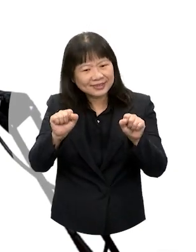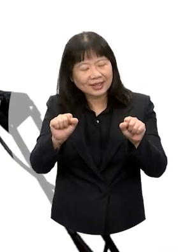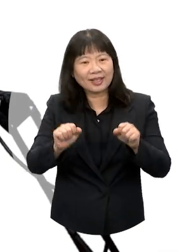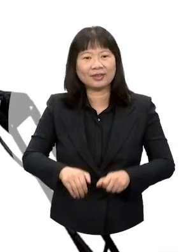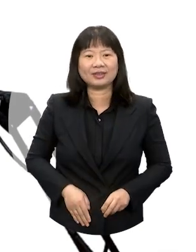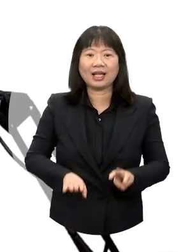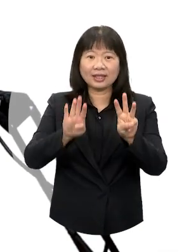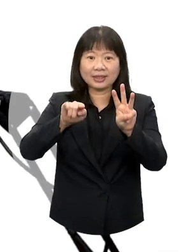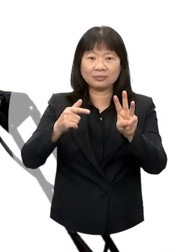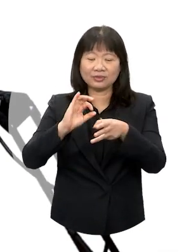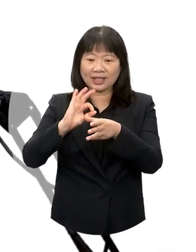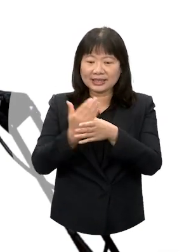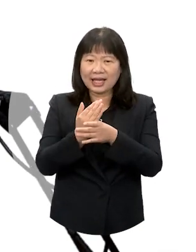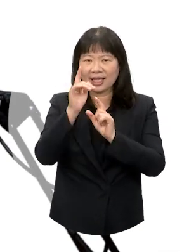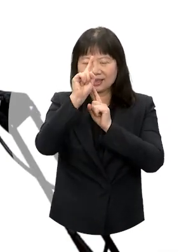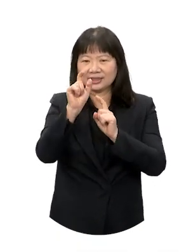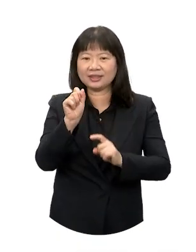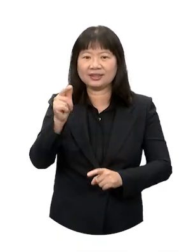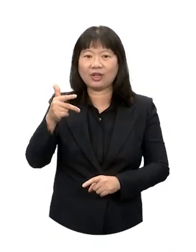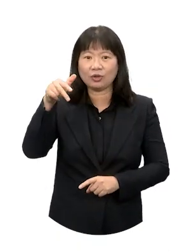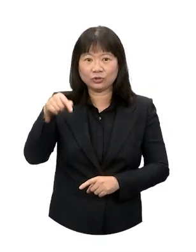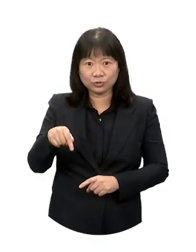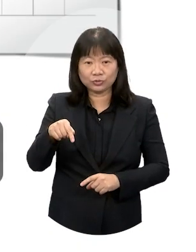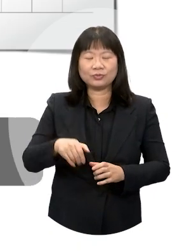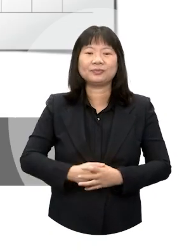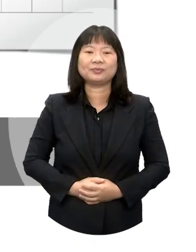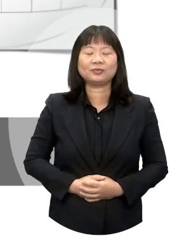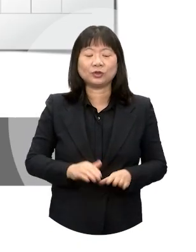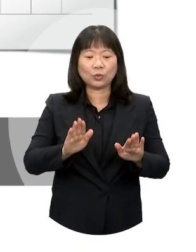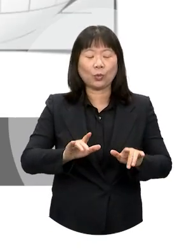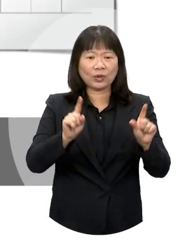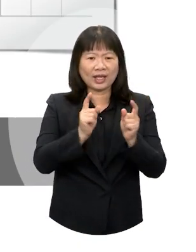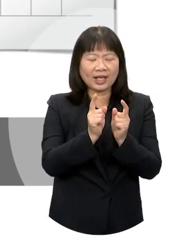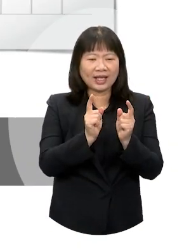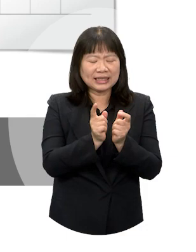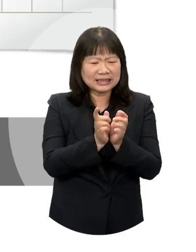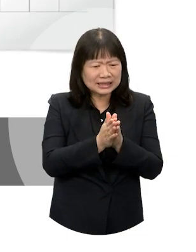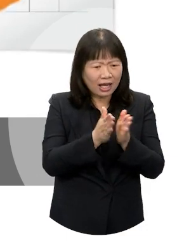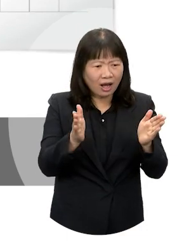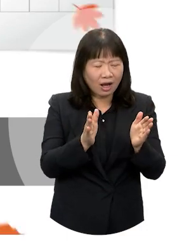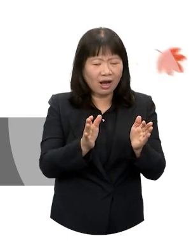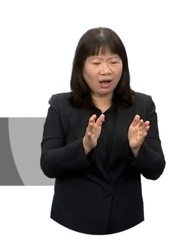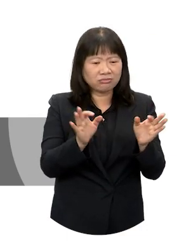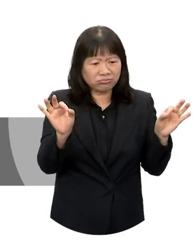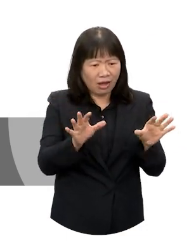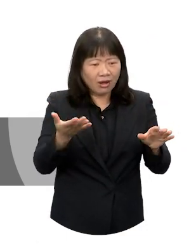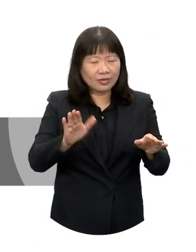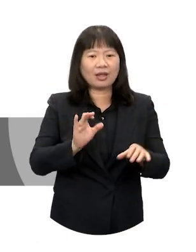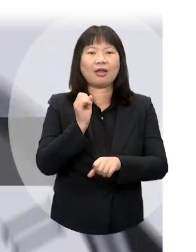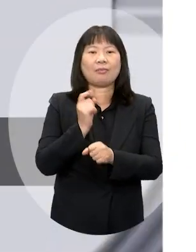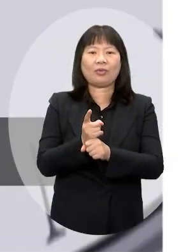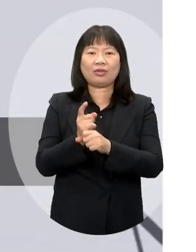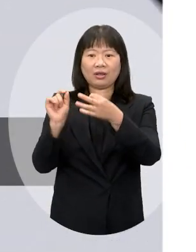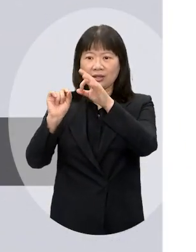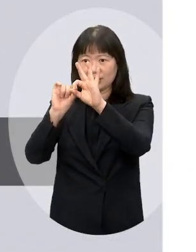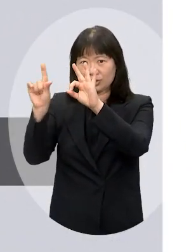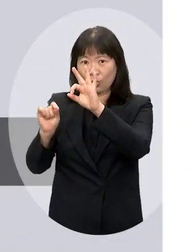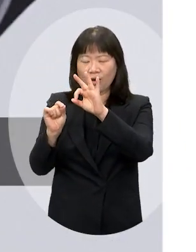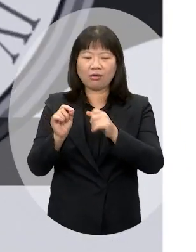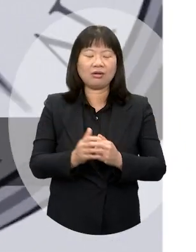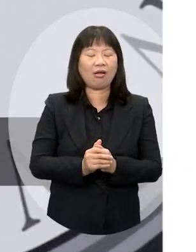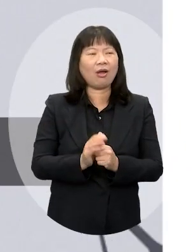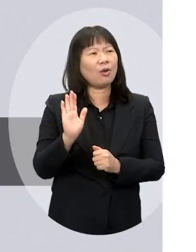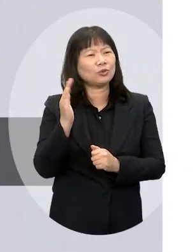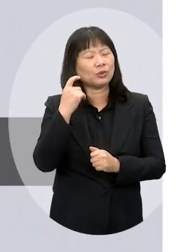안녕하세요. 3분 안양의 이현주입니다. 올해가 시작된 지 얼마 안 된 것 같은데 벌써 10월이라니 요즘 들어 시간이